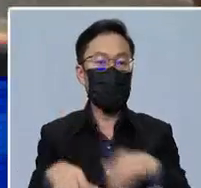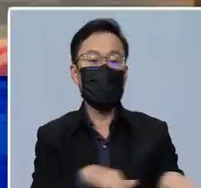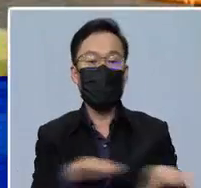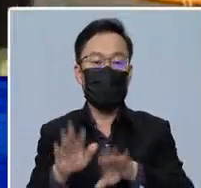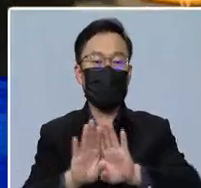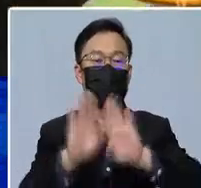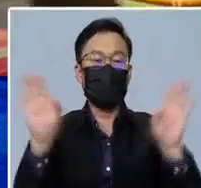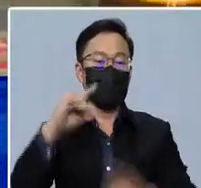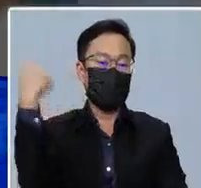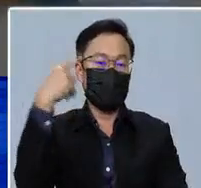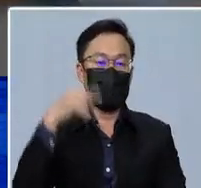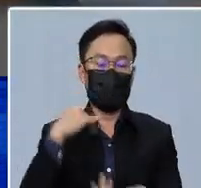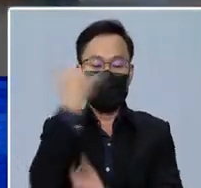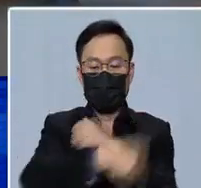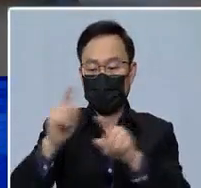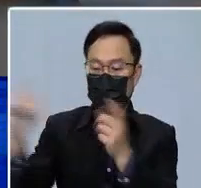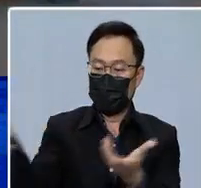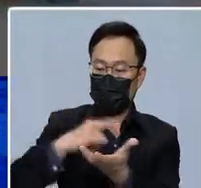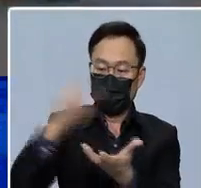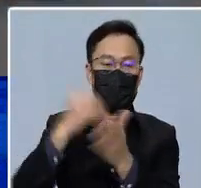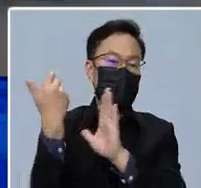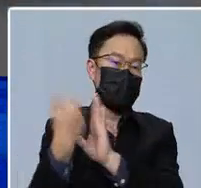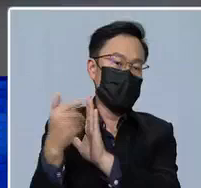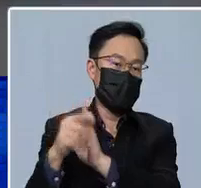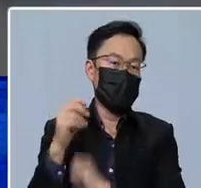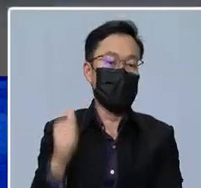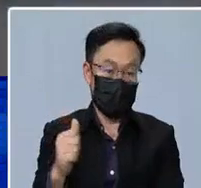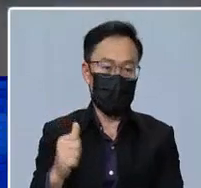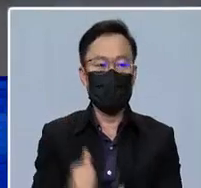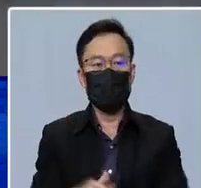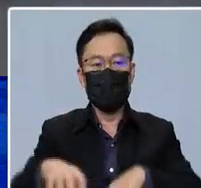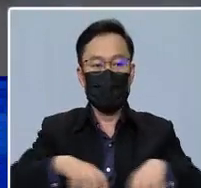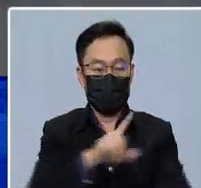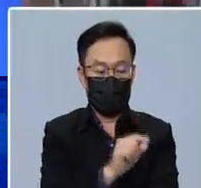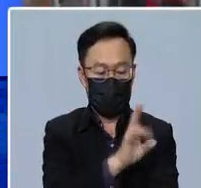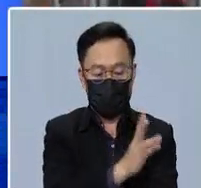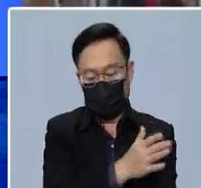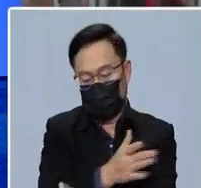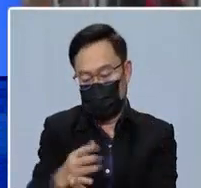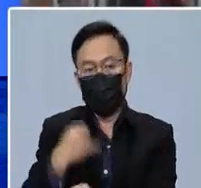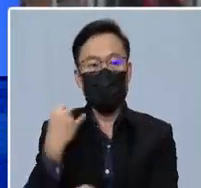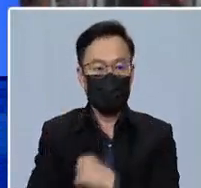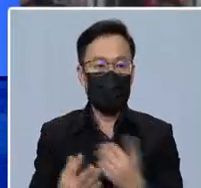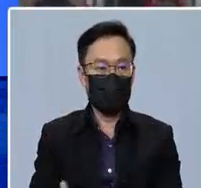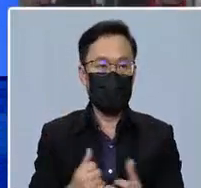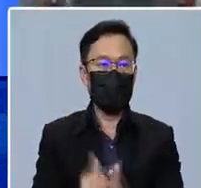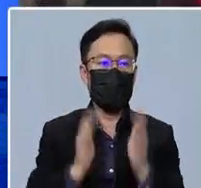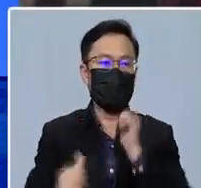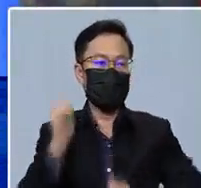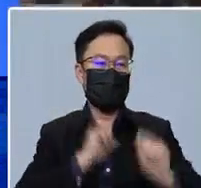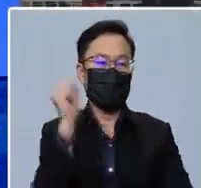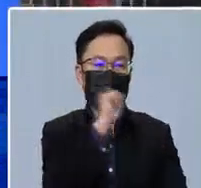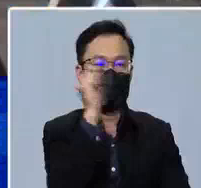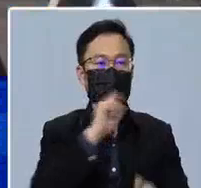กครับซึ่งได้จัดงานมาตั้งแต่วันที่27ธันวาคมที่ผ่านมามีกิจกรรมแสงสีเสียงและนักร้องศิลปินชื่อดังมากมายมาสร้างความสุข